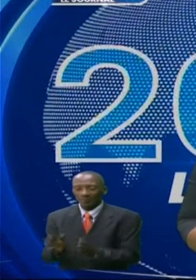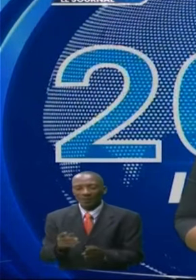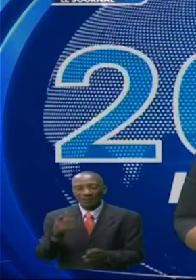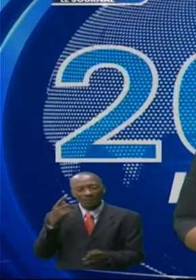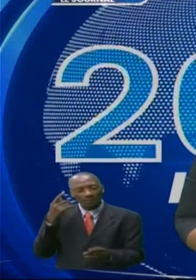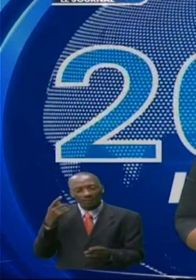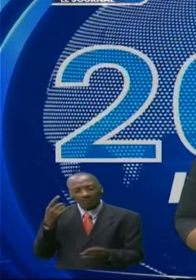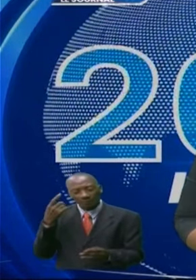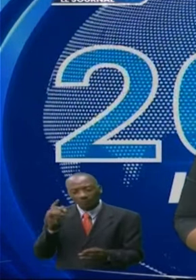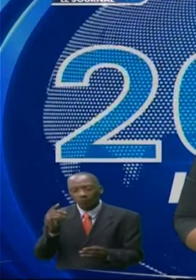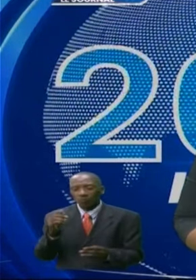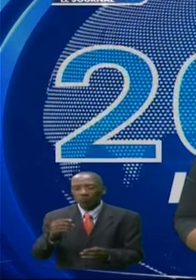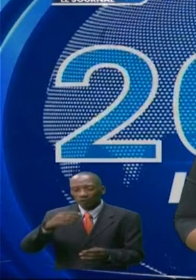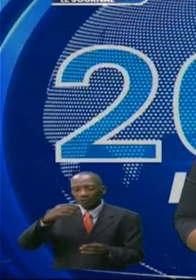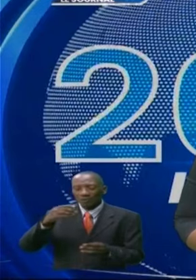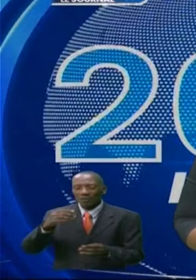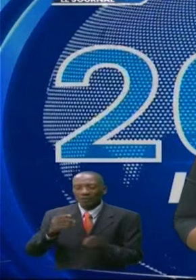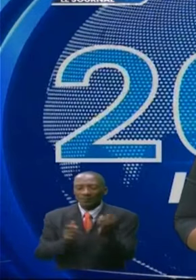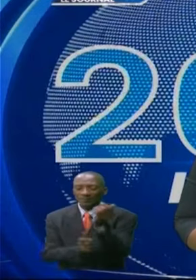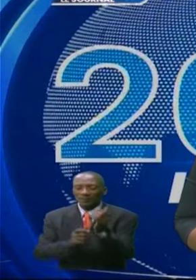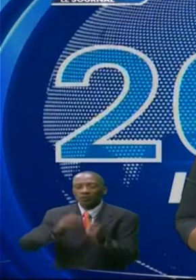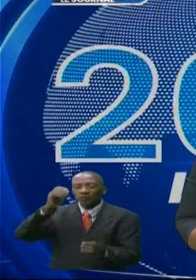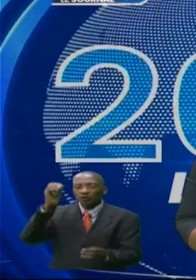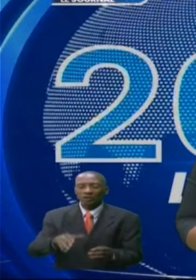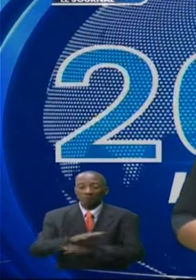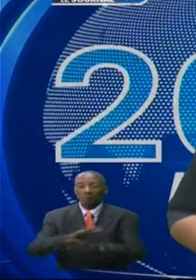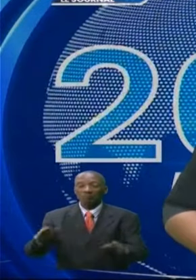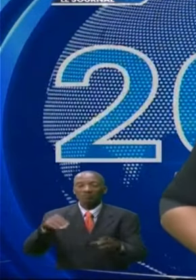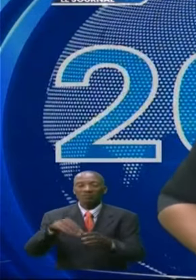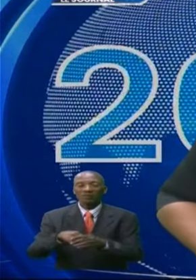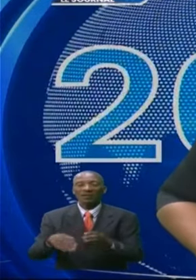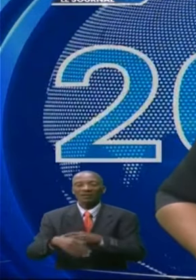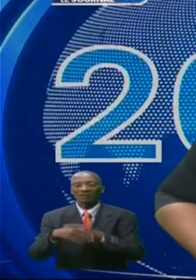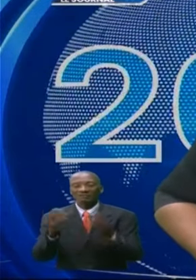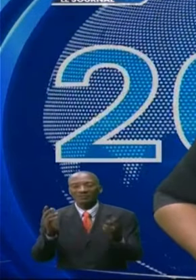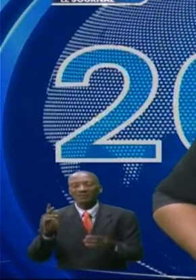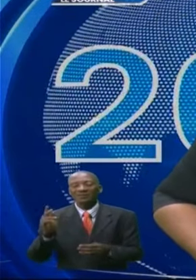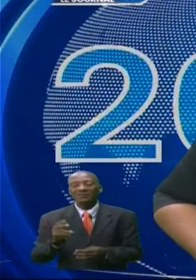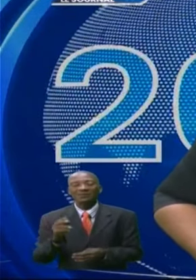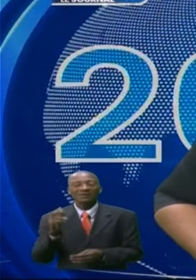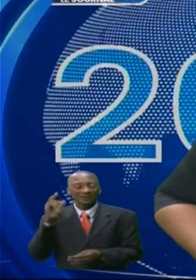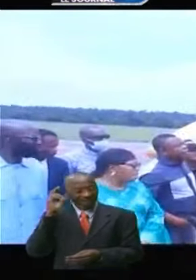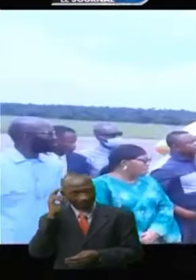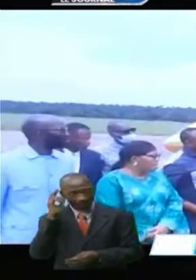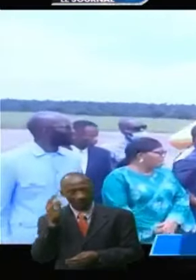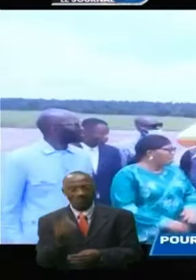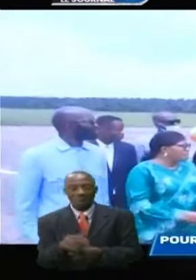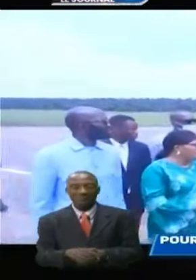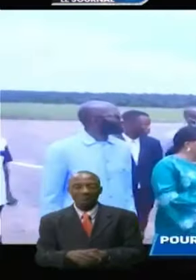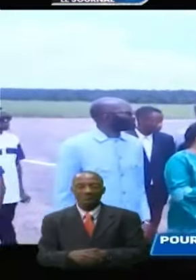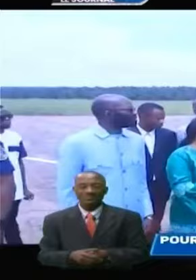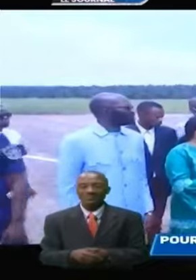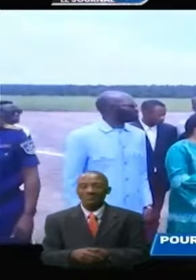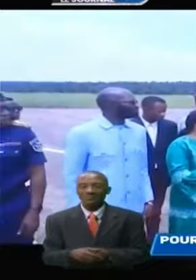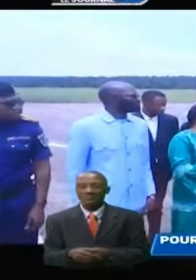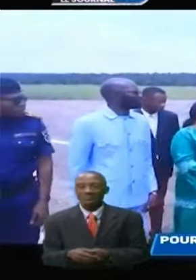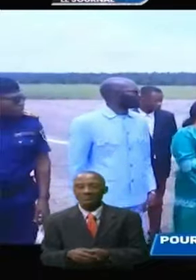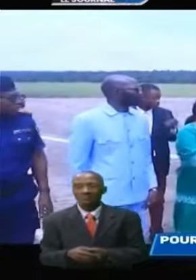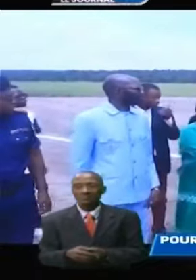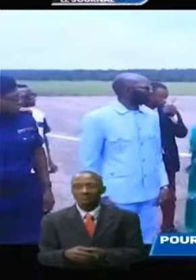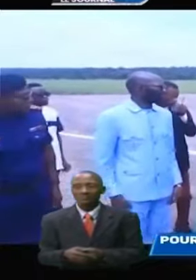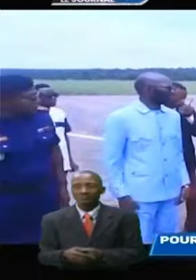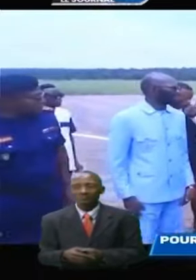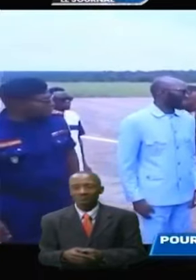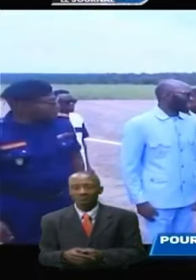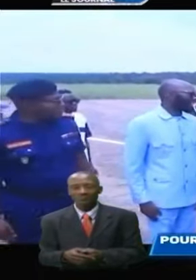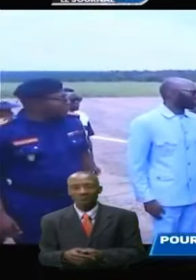pénurie. Prochaine étape de la tournée du ministre, la ville de Kananga, province voisine, Marie Kalong. L'agriculture à Mbujimayi dans le cadre de la